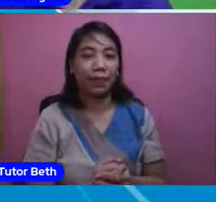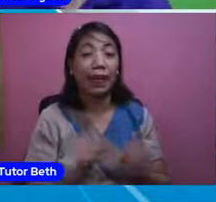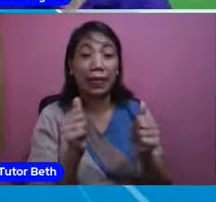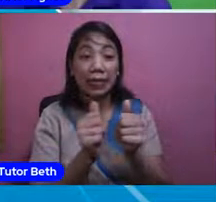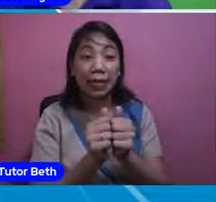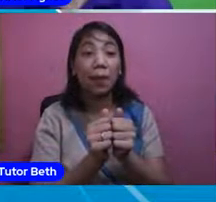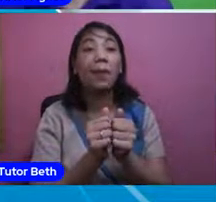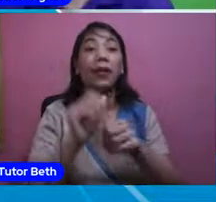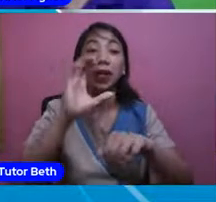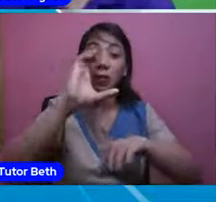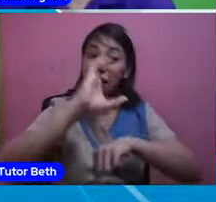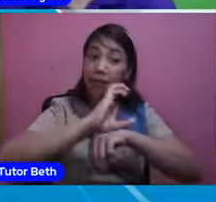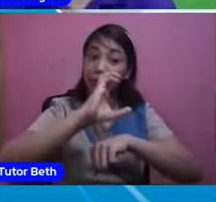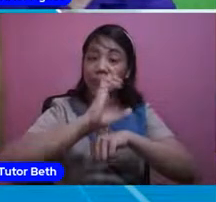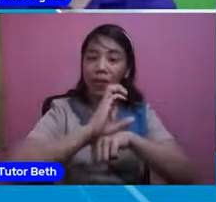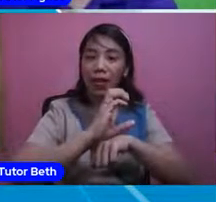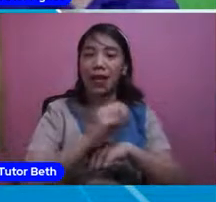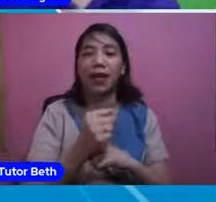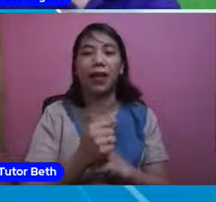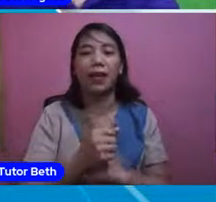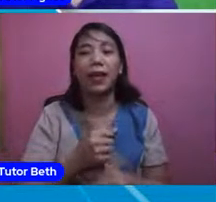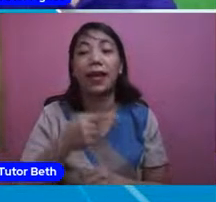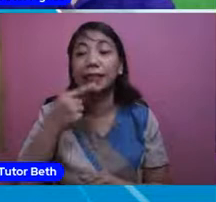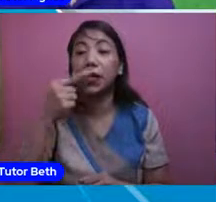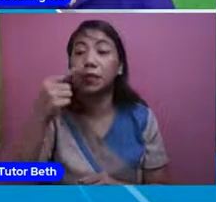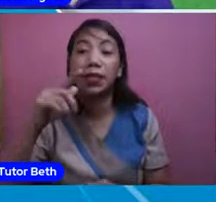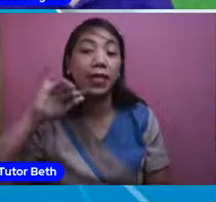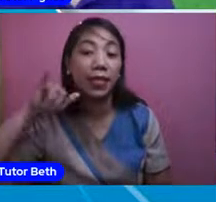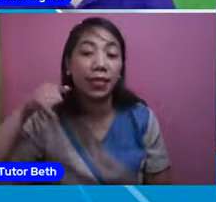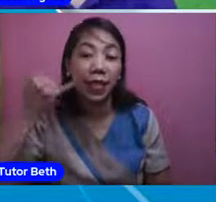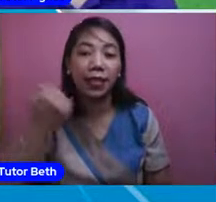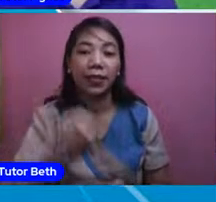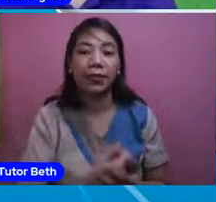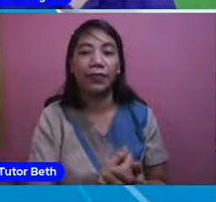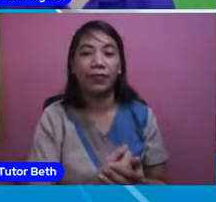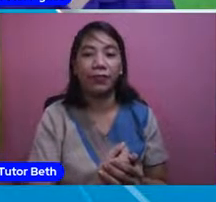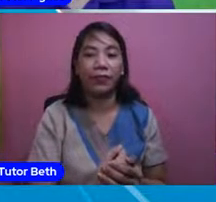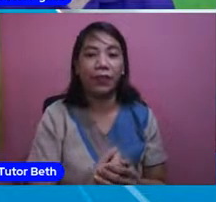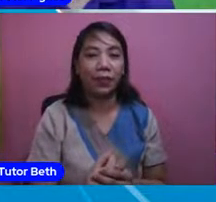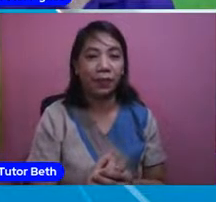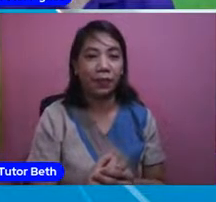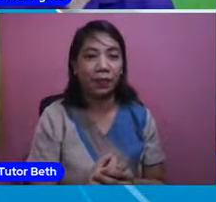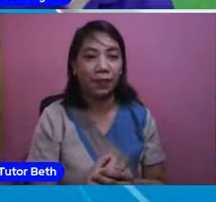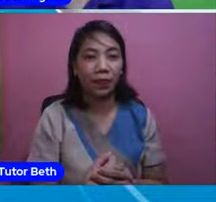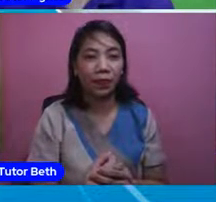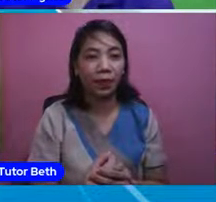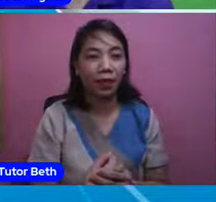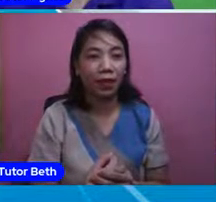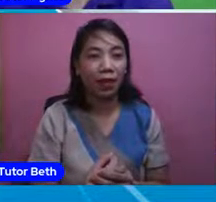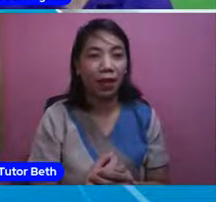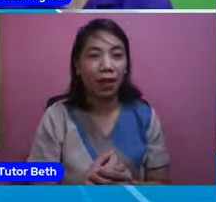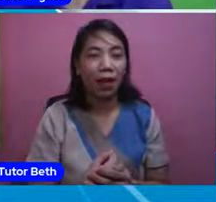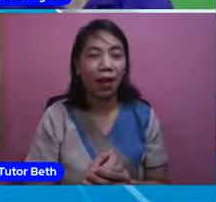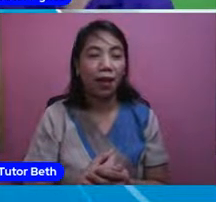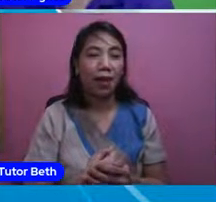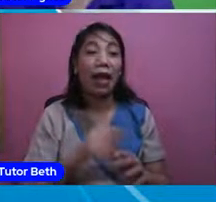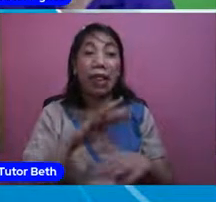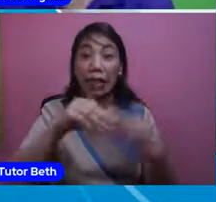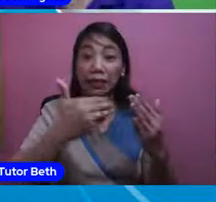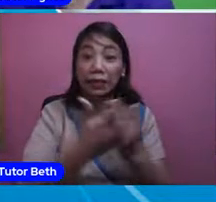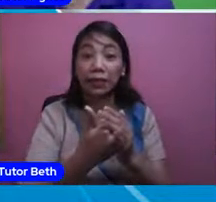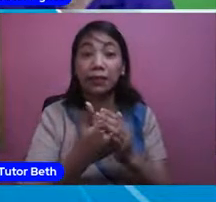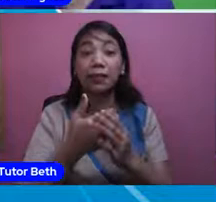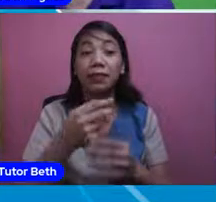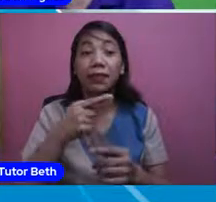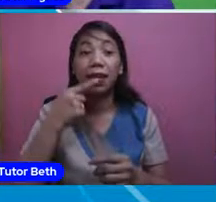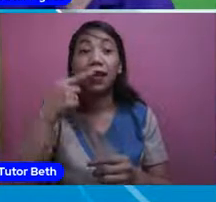Sa simbahan din ang sagot ni Jennifer Disson. O, pareho. Mostly, ang mga sagot nila ay simbahan. Sabi